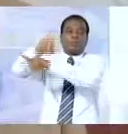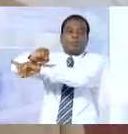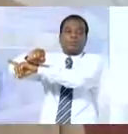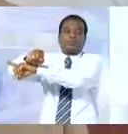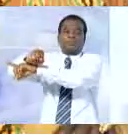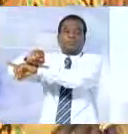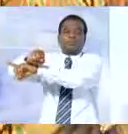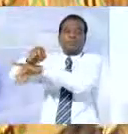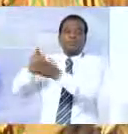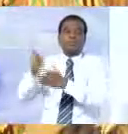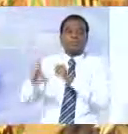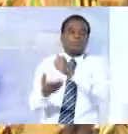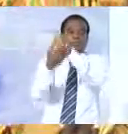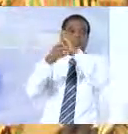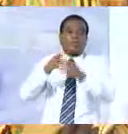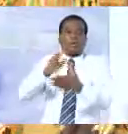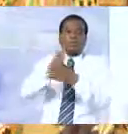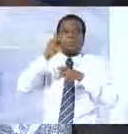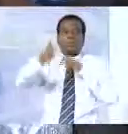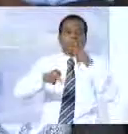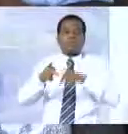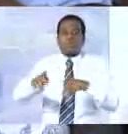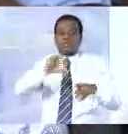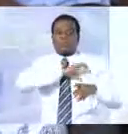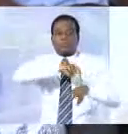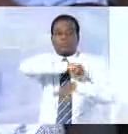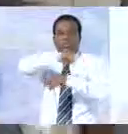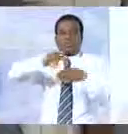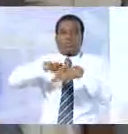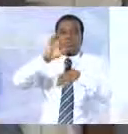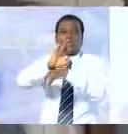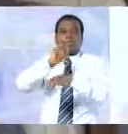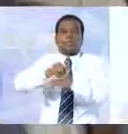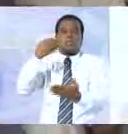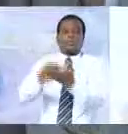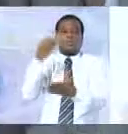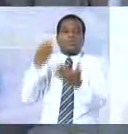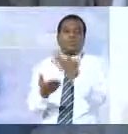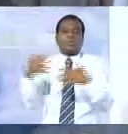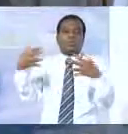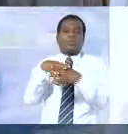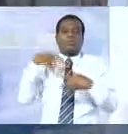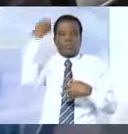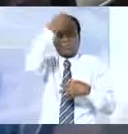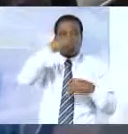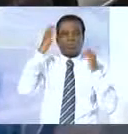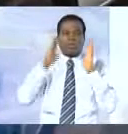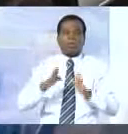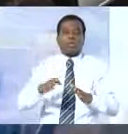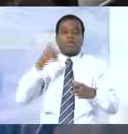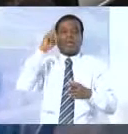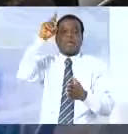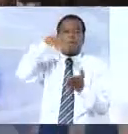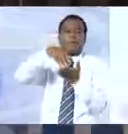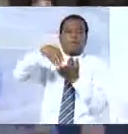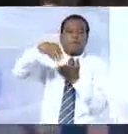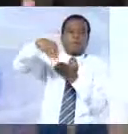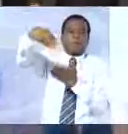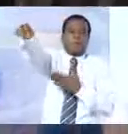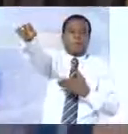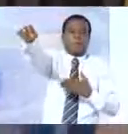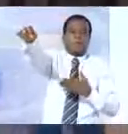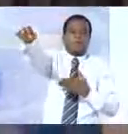à la réconciliation entre la population et la police nationale de Côte d'Ivoire, financé par l'Union européenne à hauteur de 1,4